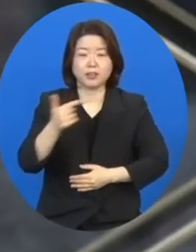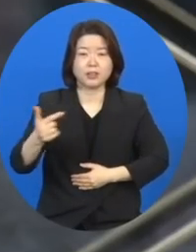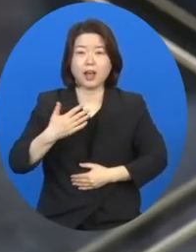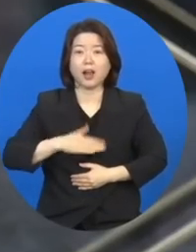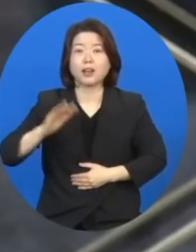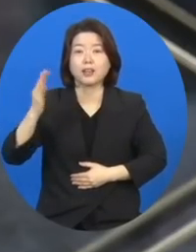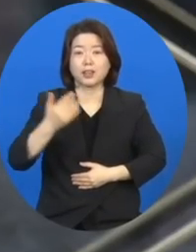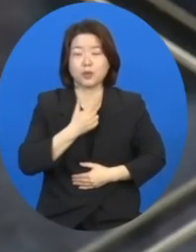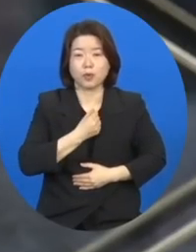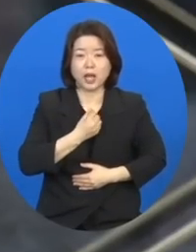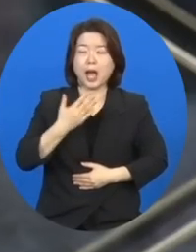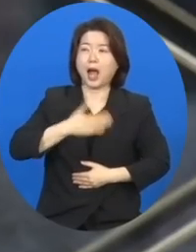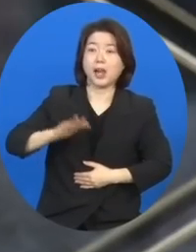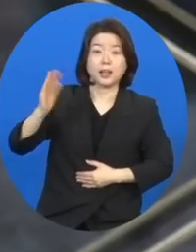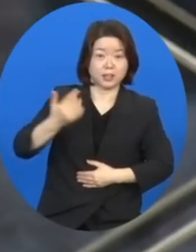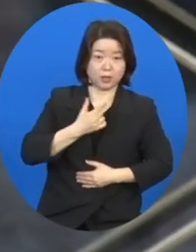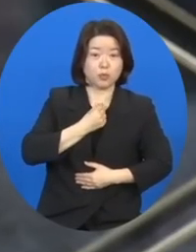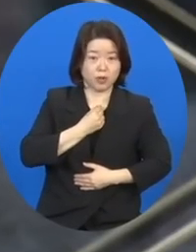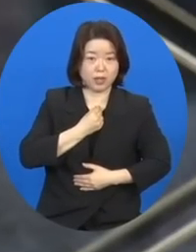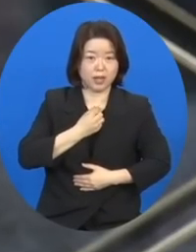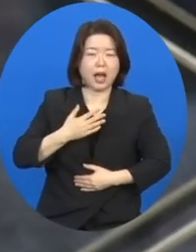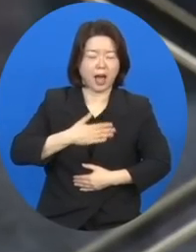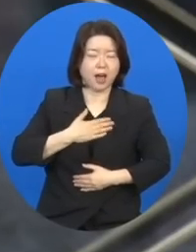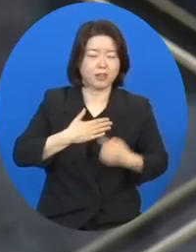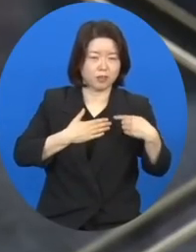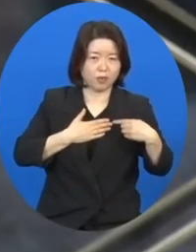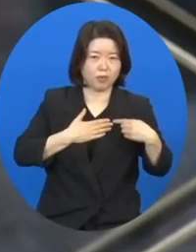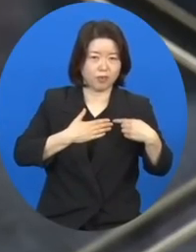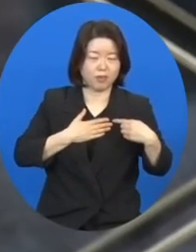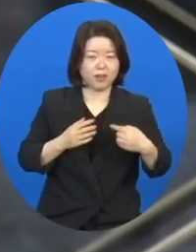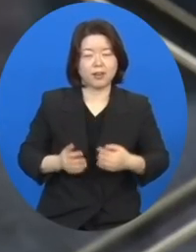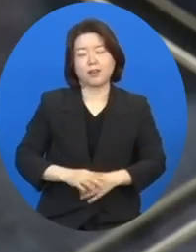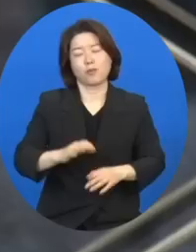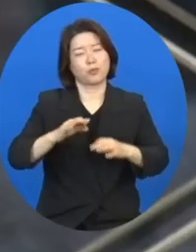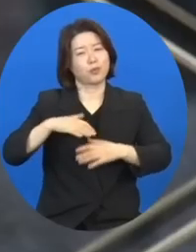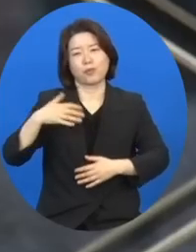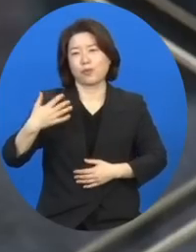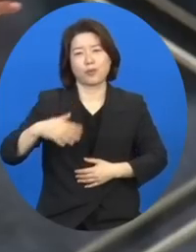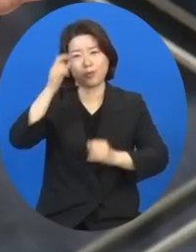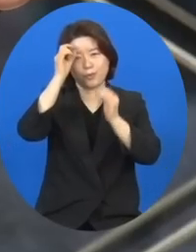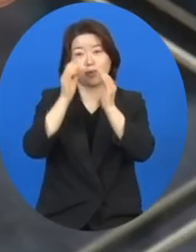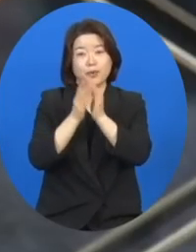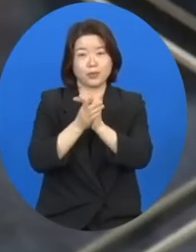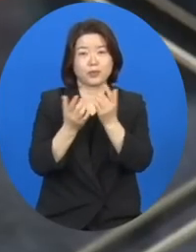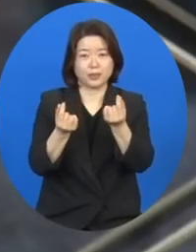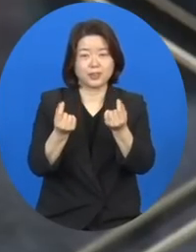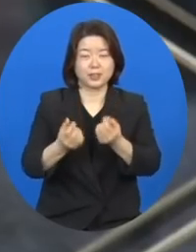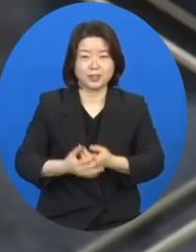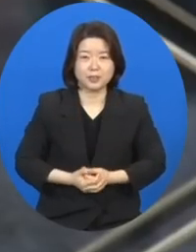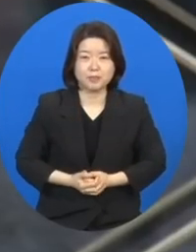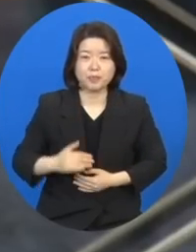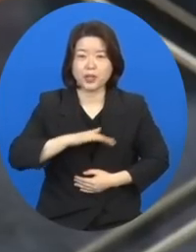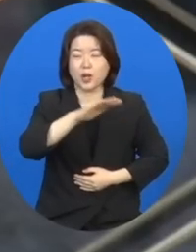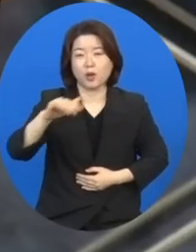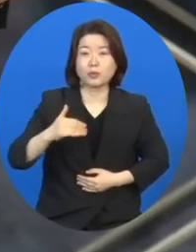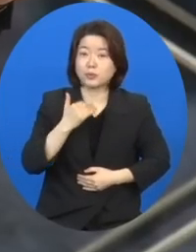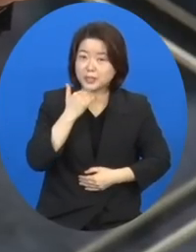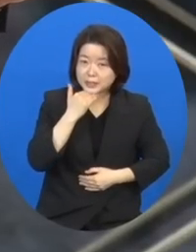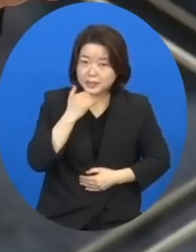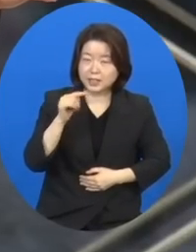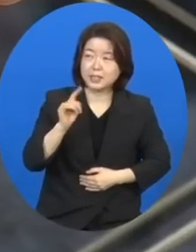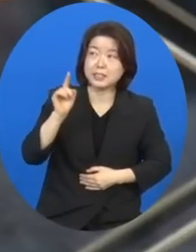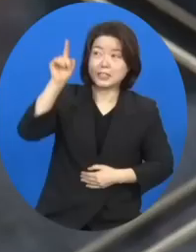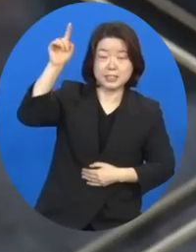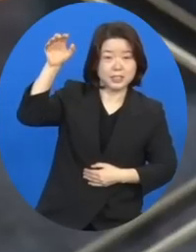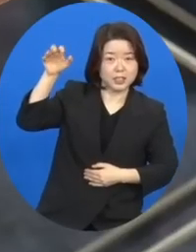원합니다. 역시 알게 되기를 원한다고요. 놀라운 기도입니다. 우리를 기다리고 있는 이